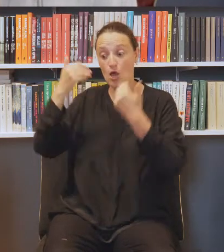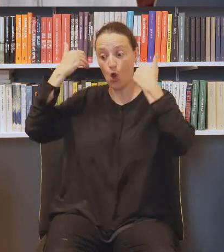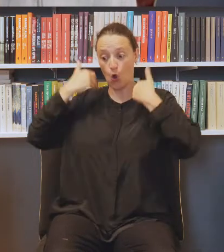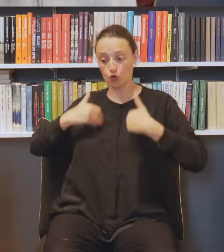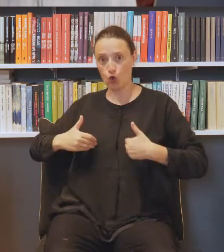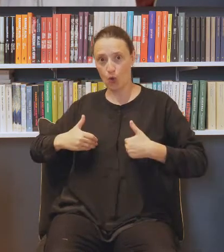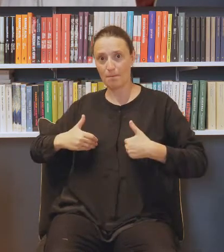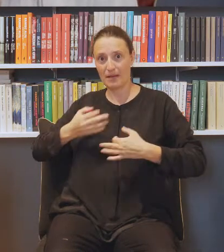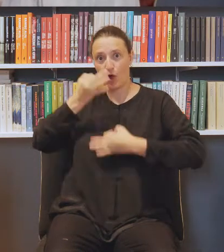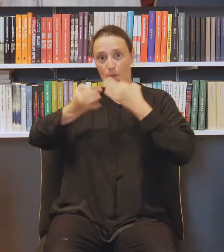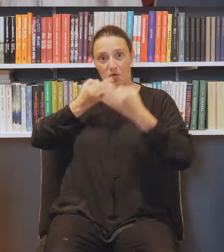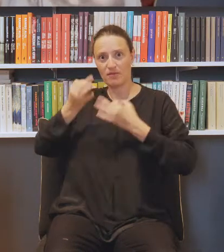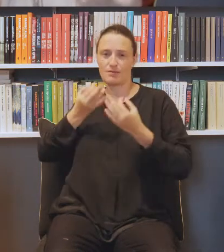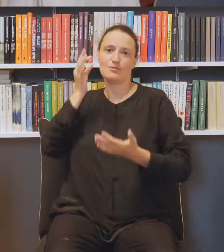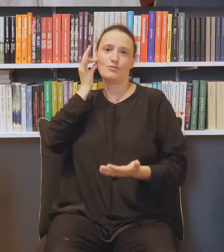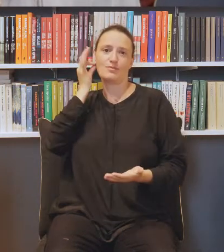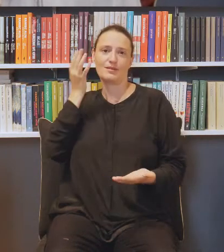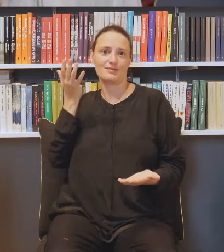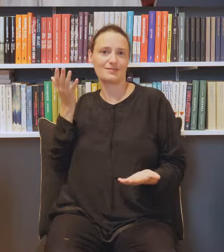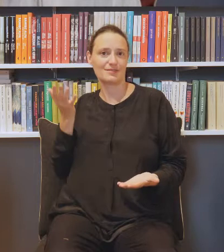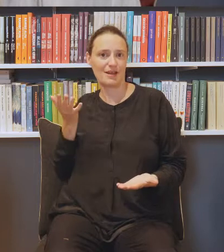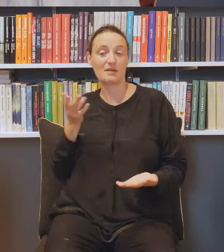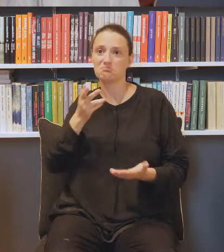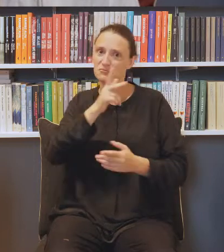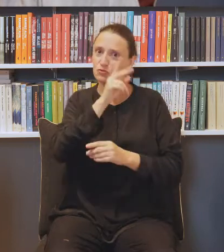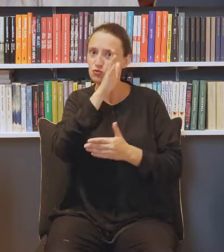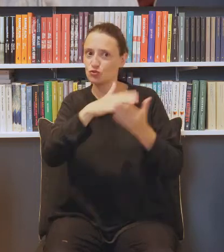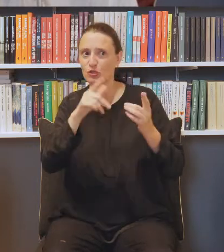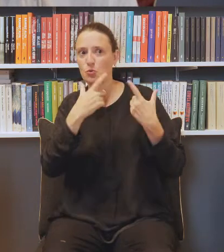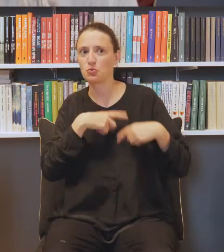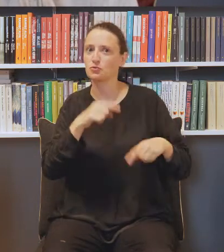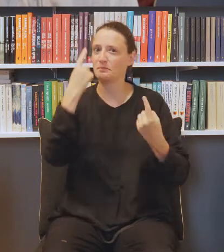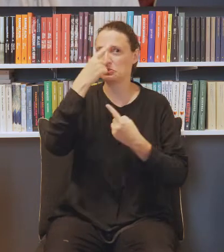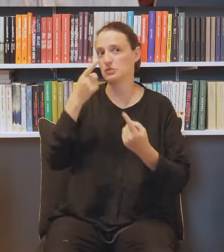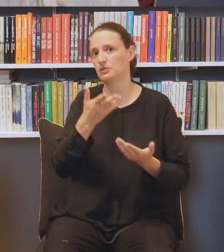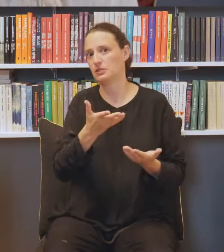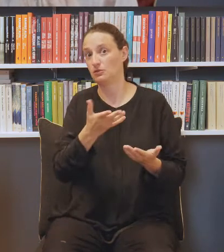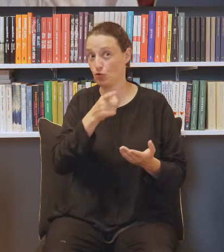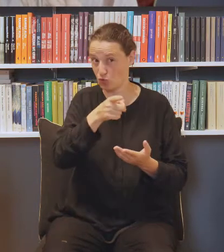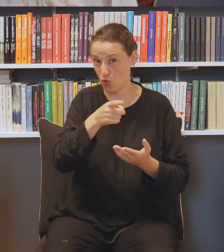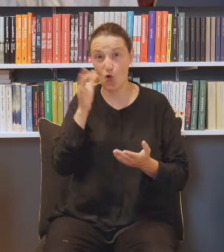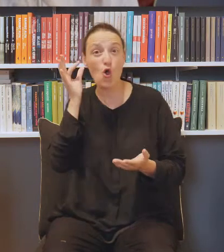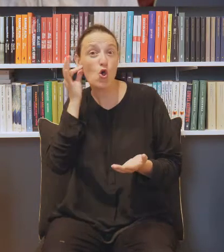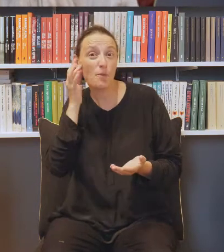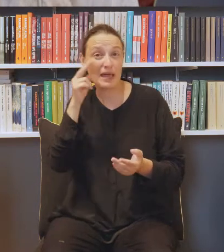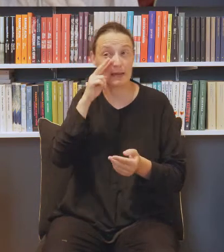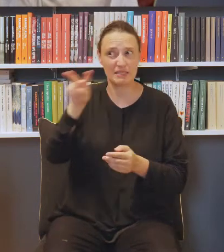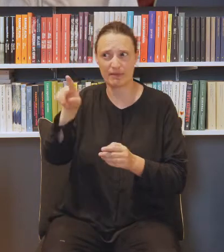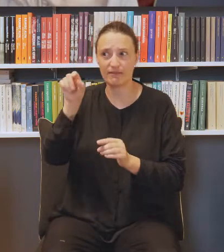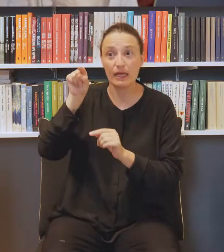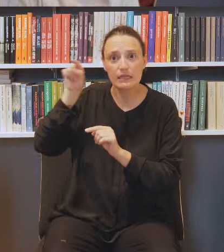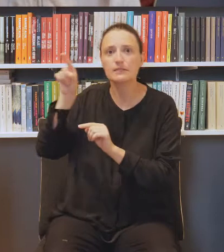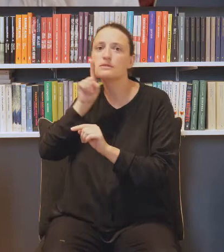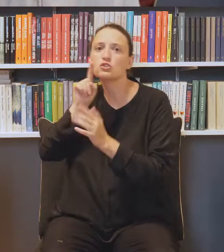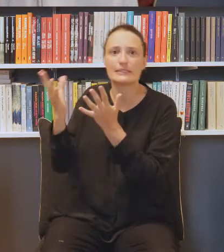i no, niektórzy czytelnicy upatrują się może w tym jakiegoś zawłaszczenia, więc po prostu ciekawi mnie, czy taka perspektywa kobieca